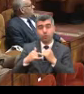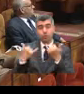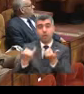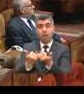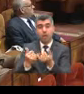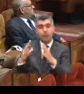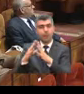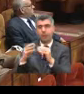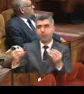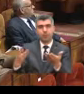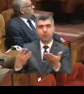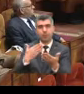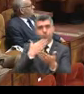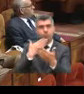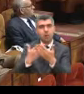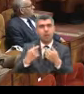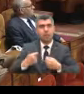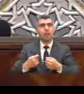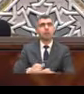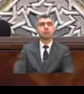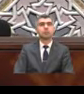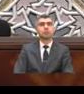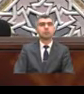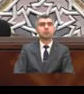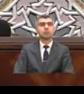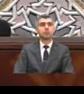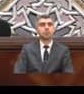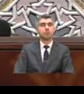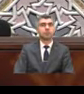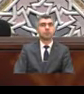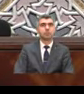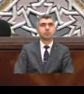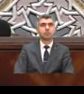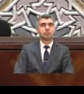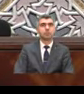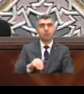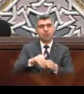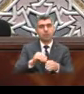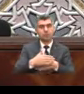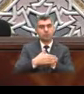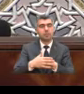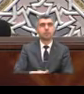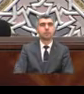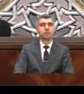من المحتوى ديالها. شكرا السيد الرئيس. الكلمة لممثل فريق التجمع الدستوري تفضل سيد نايف.